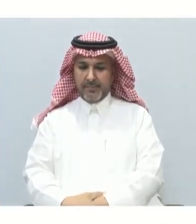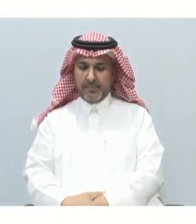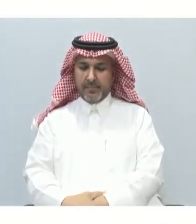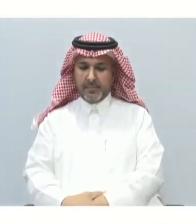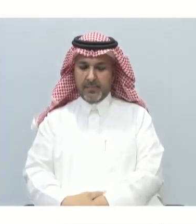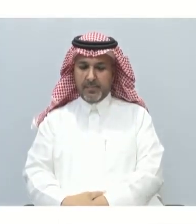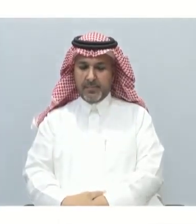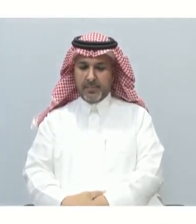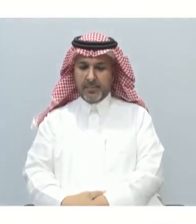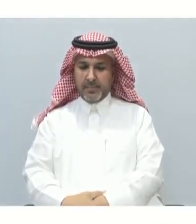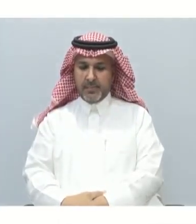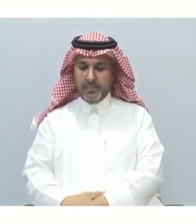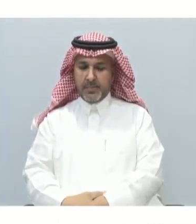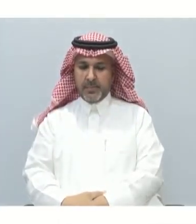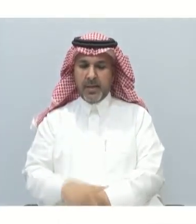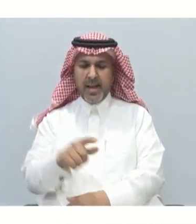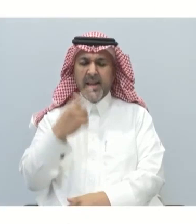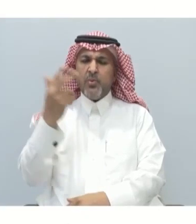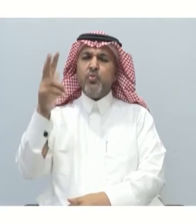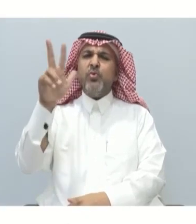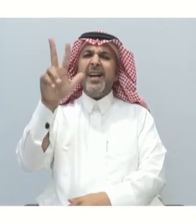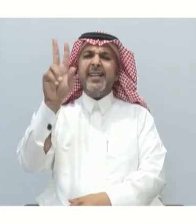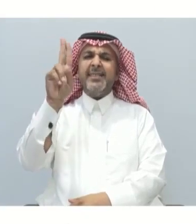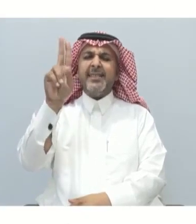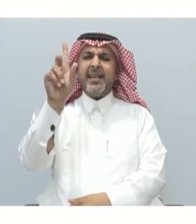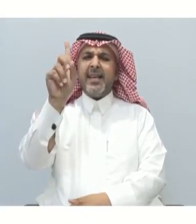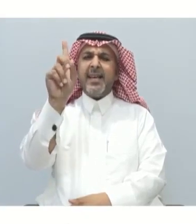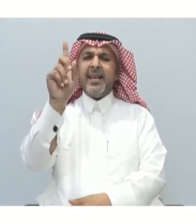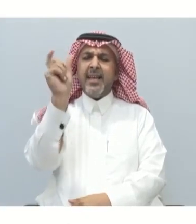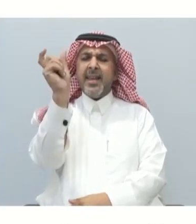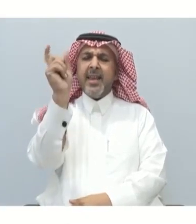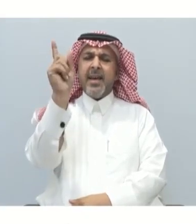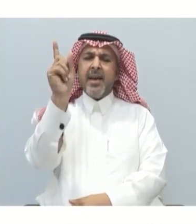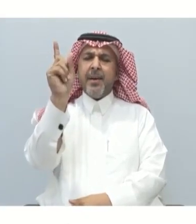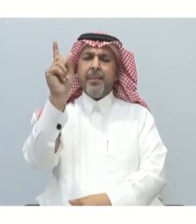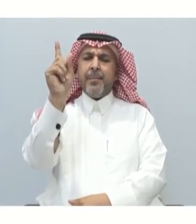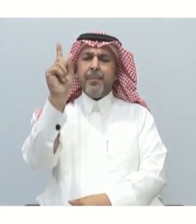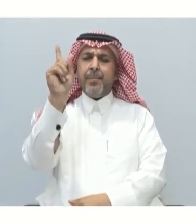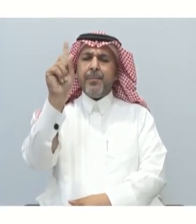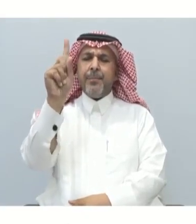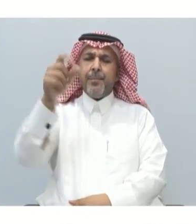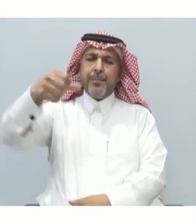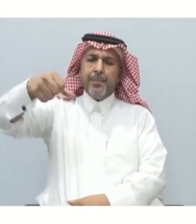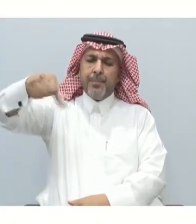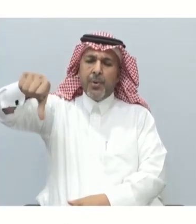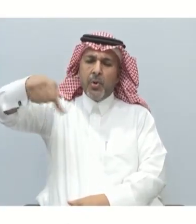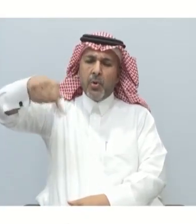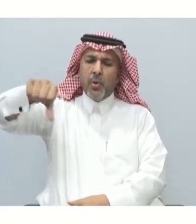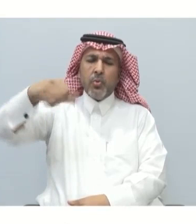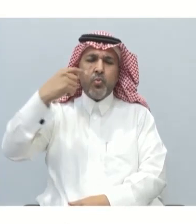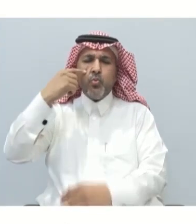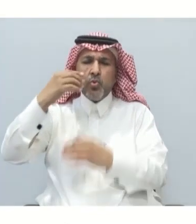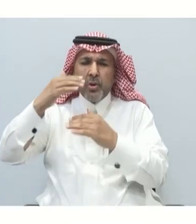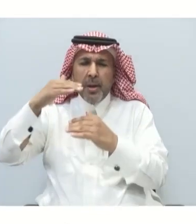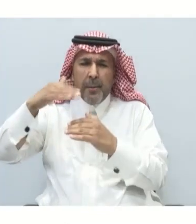الان الى فقره التنب فماذا نقصد بالتنبؤ نقصد بالتنبؤ هو معرفه القيمه المستقبليه اذا